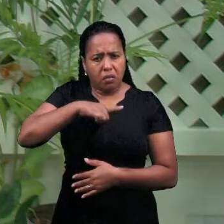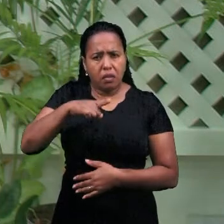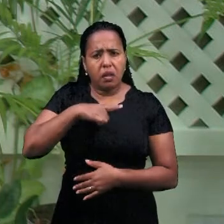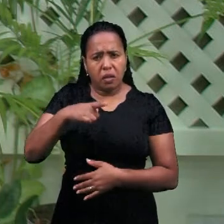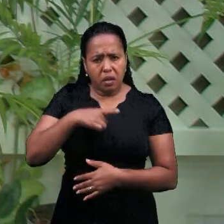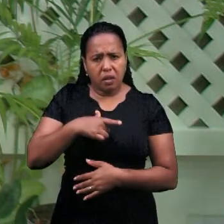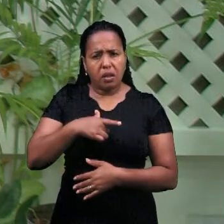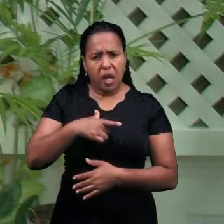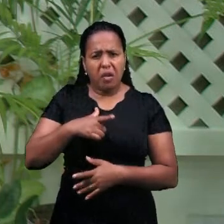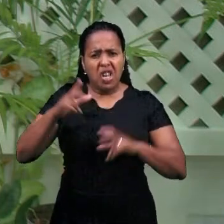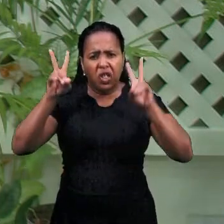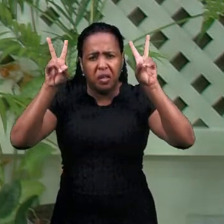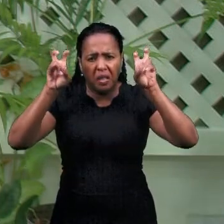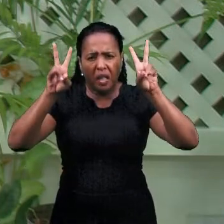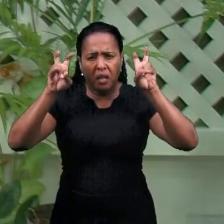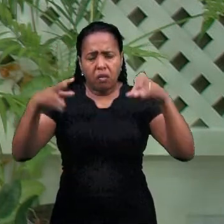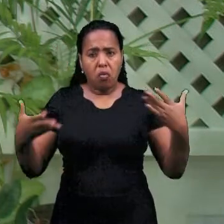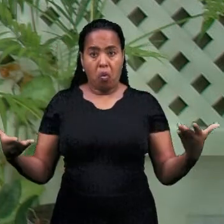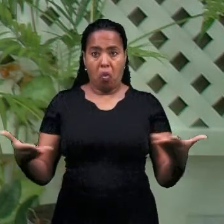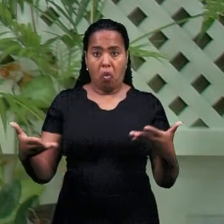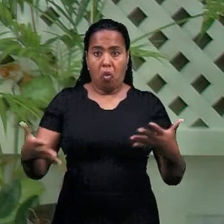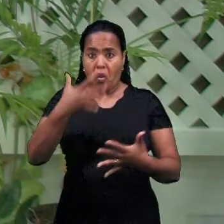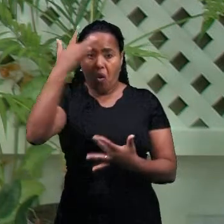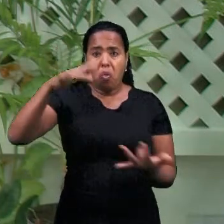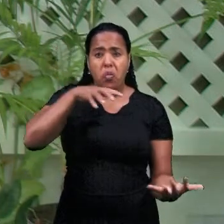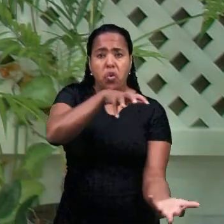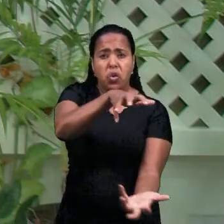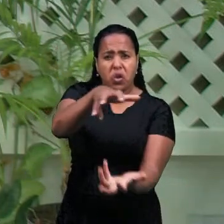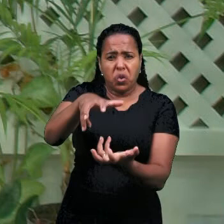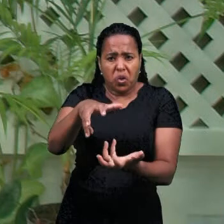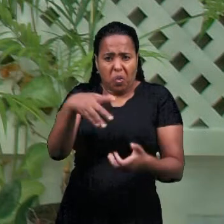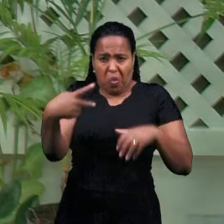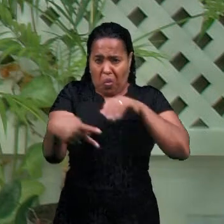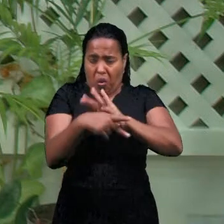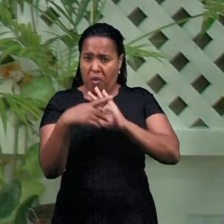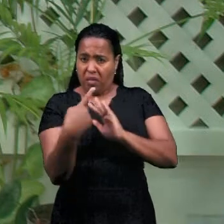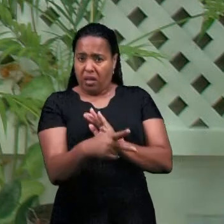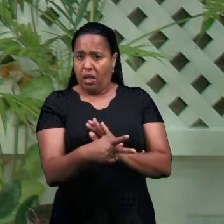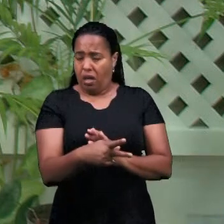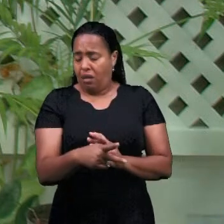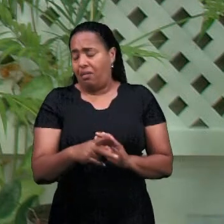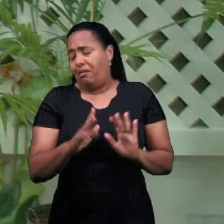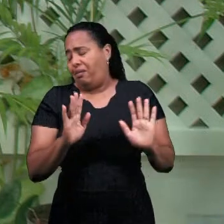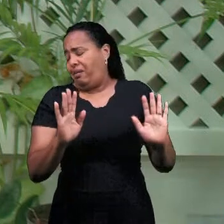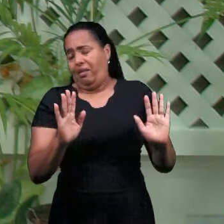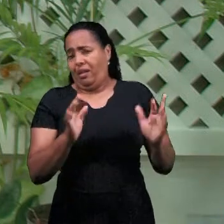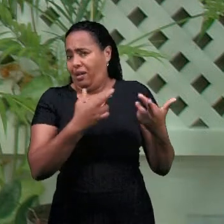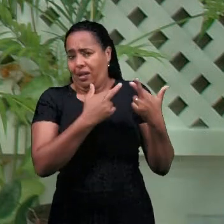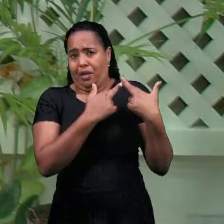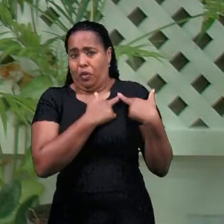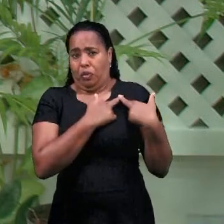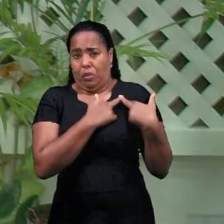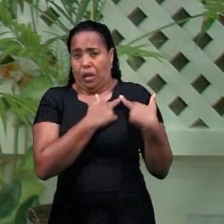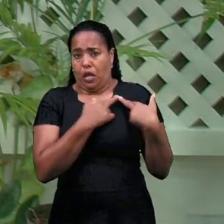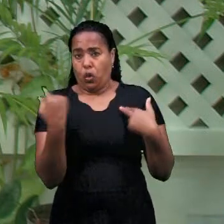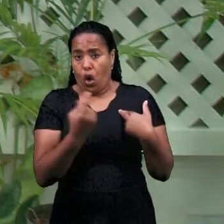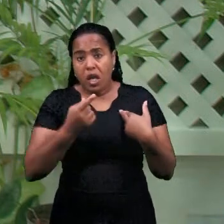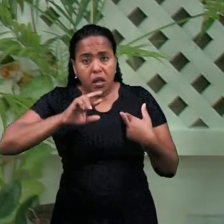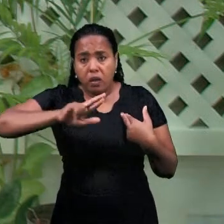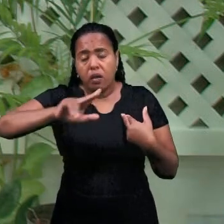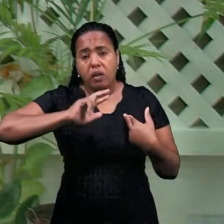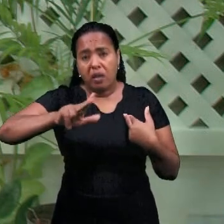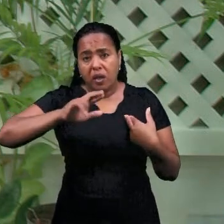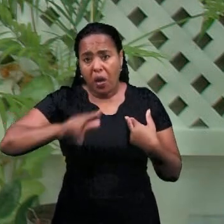sommes dans l'obligation ici d'apporter des sujets qu'aujourd'hui le monde considère importants. Nous n'avons rien à voir avec ça.